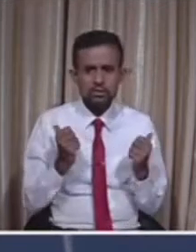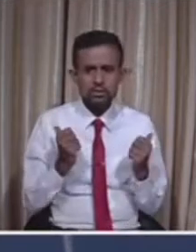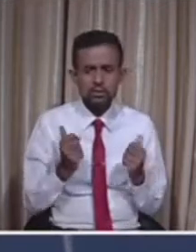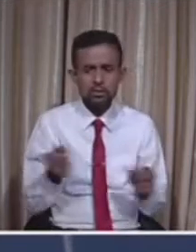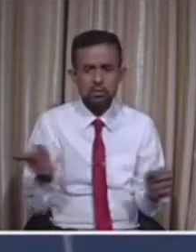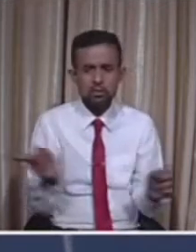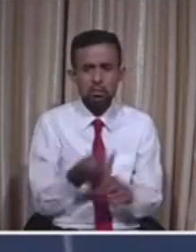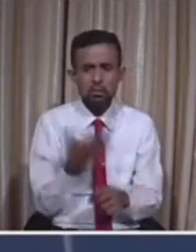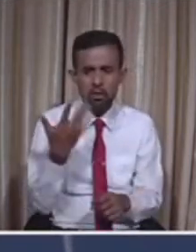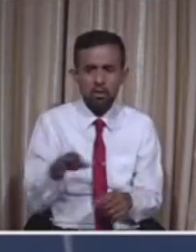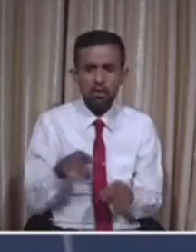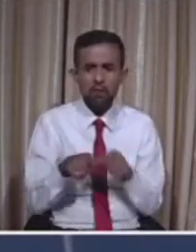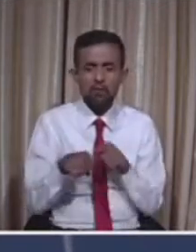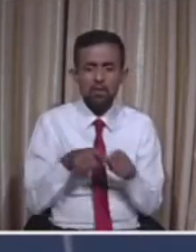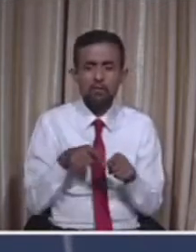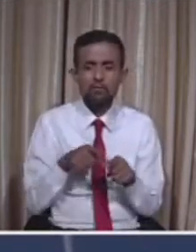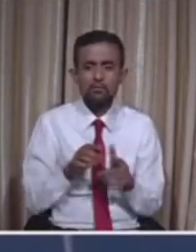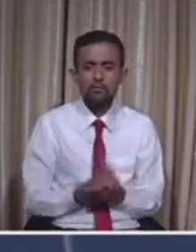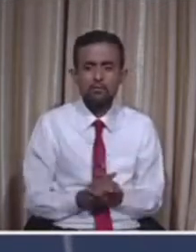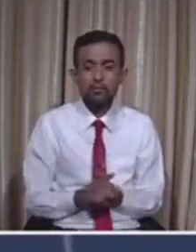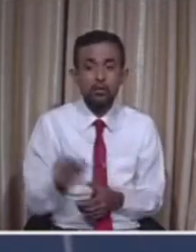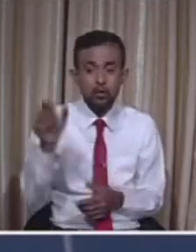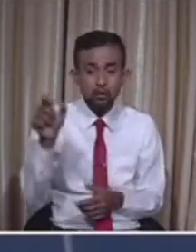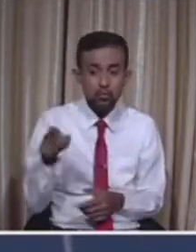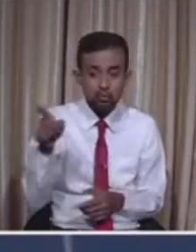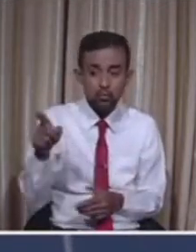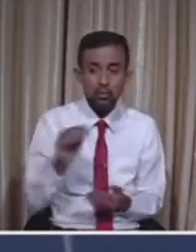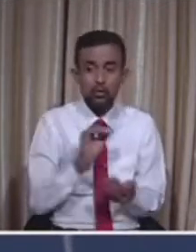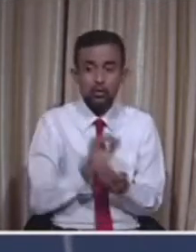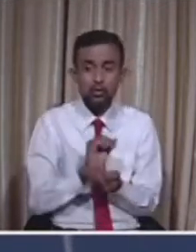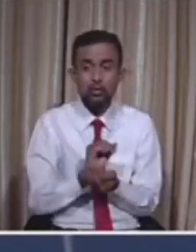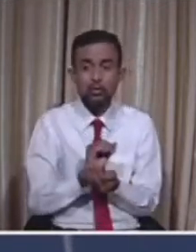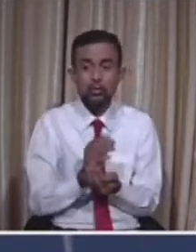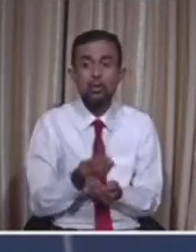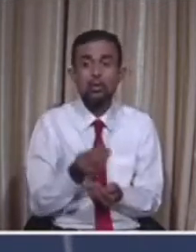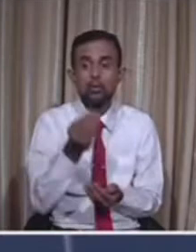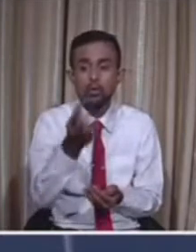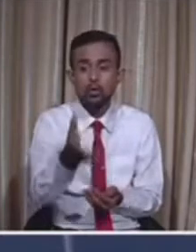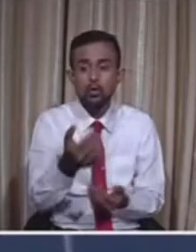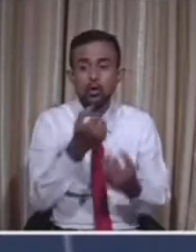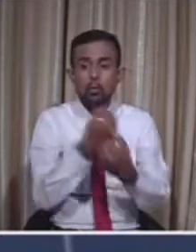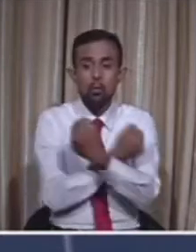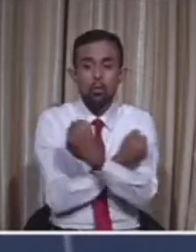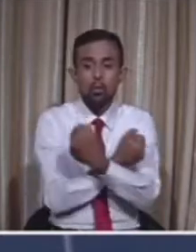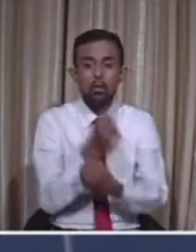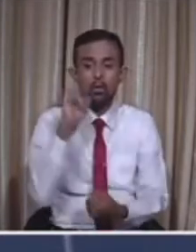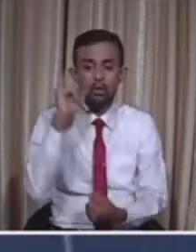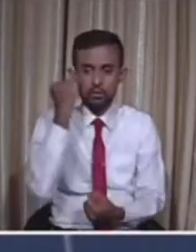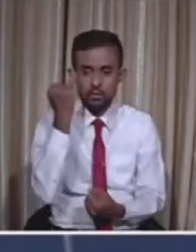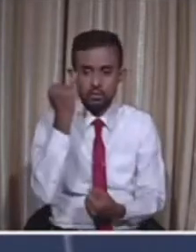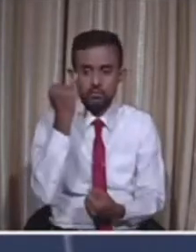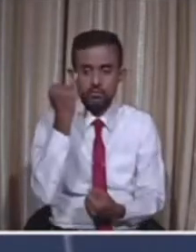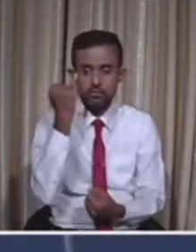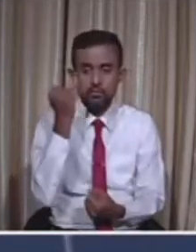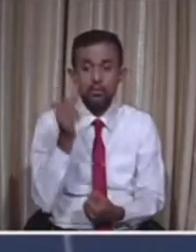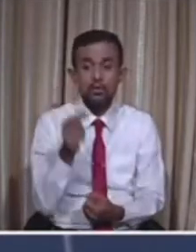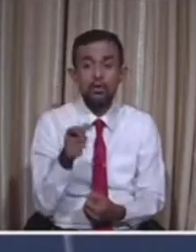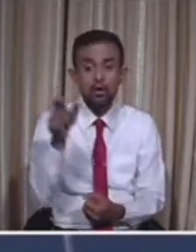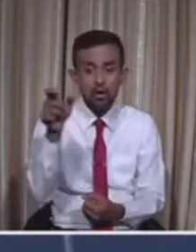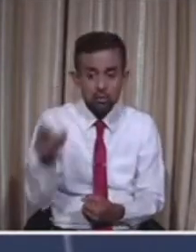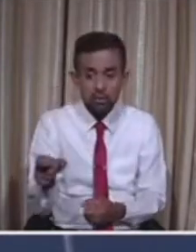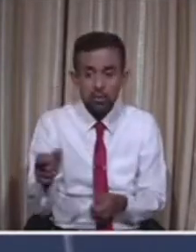pahara gatta wagema etumata aarakshawa sapeyapu polis niladhariyat etuma